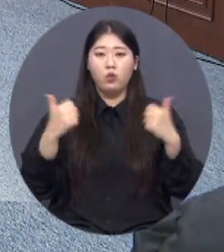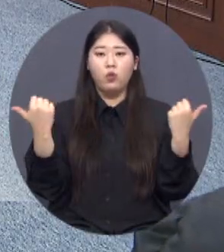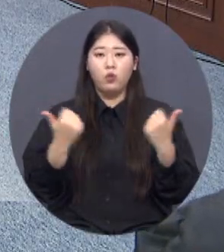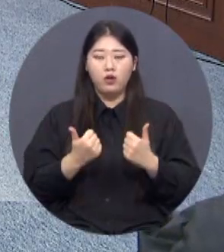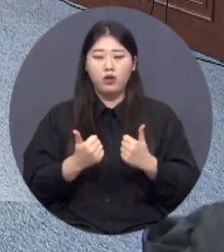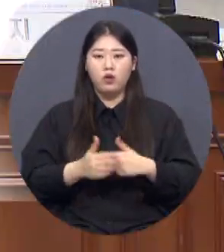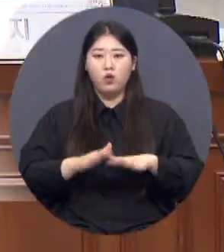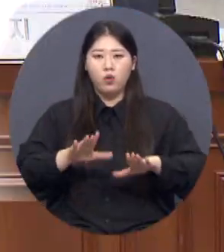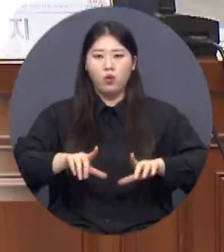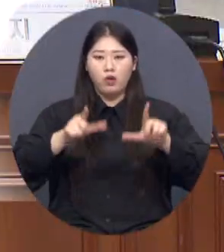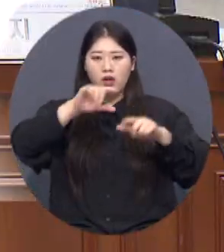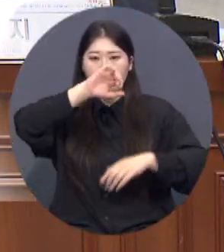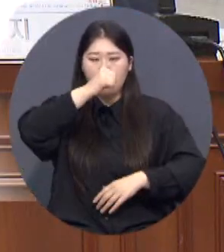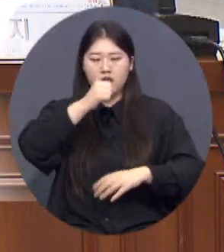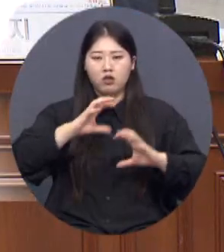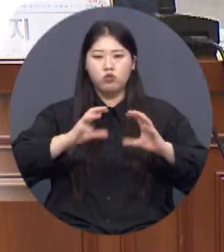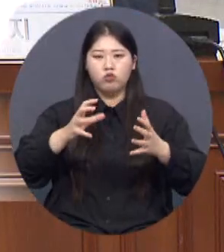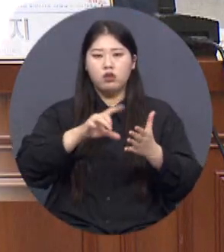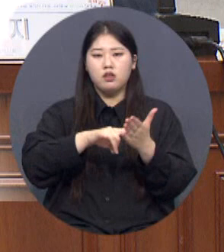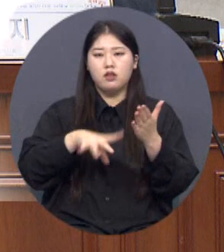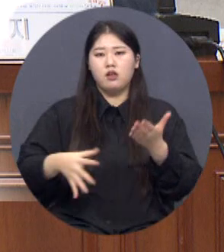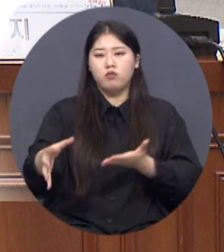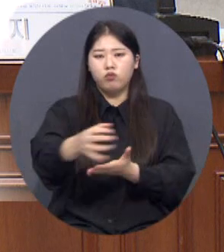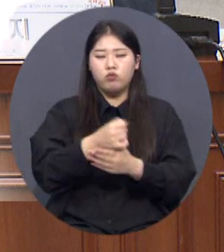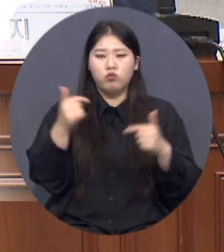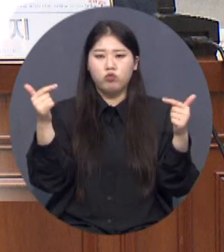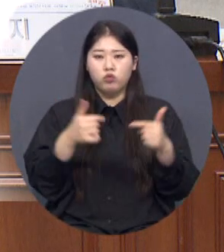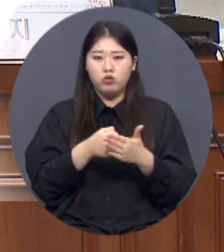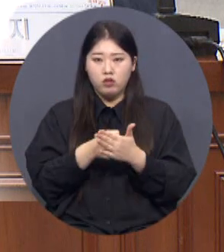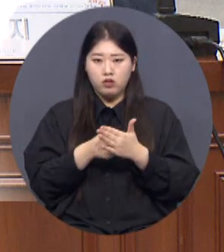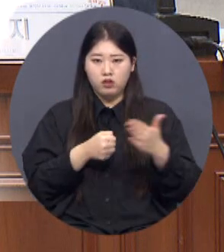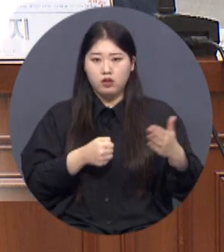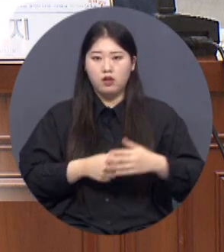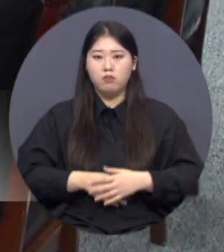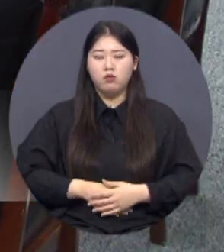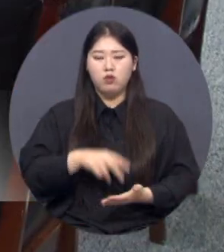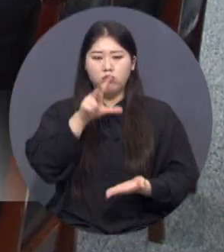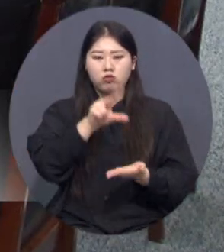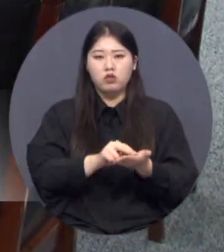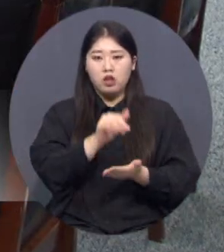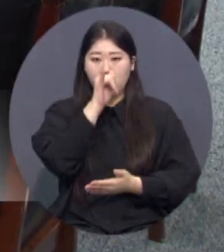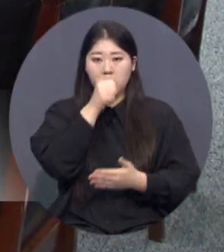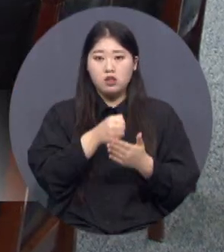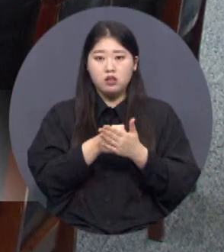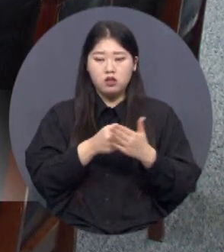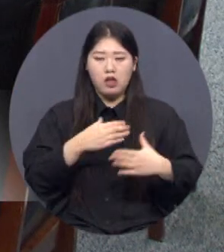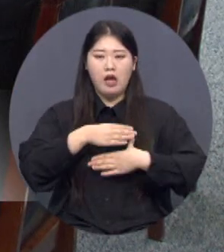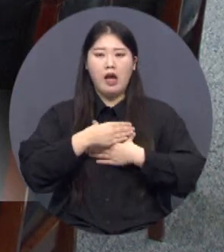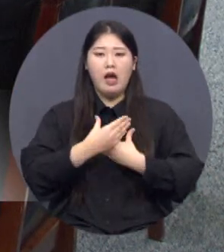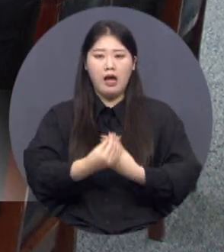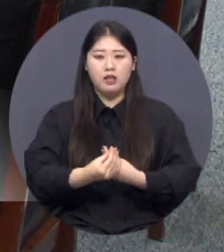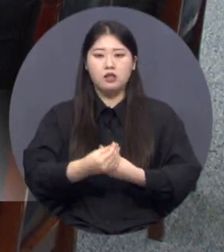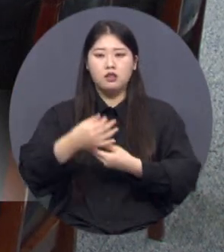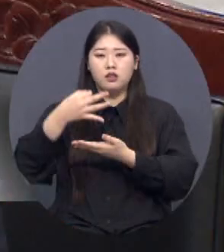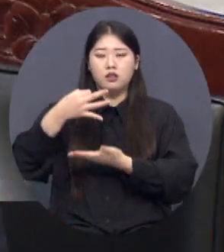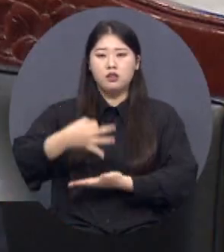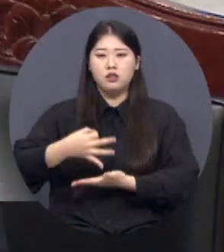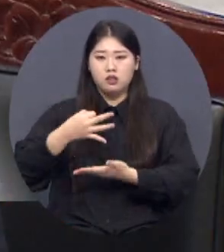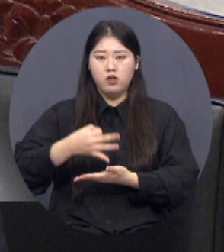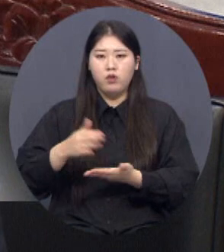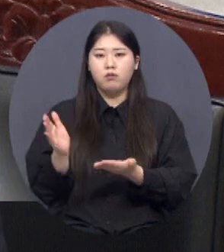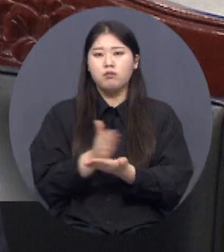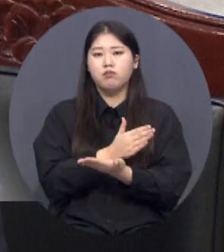올해 국세징수액이 대폭 줄어들면서 대규모 세수 결손이 우려되는만큼 한정된 재원의 전략적